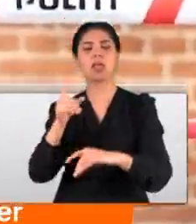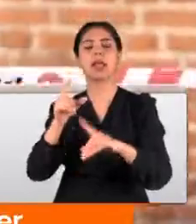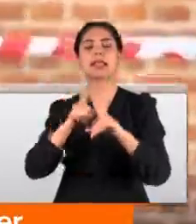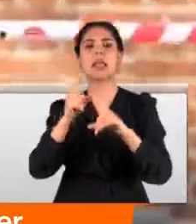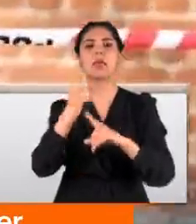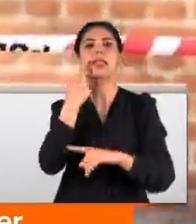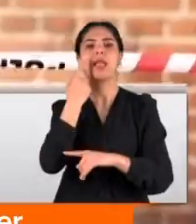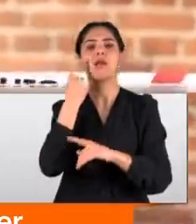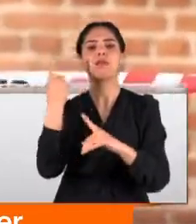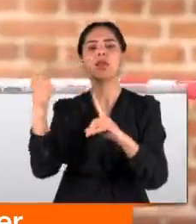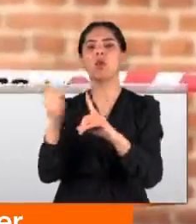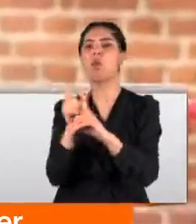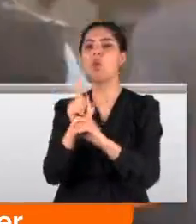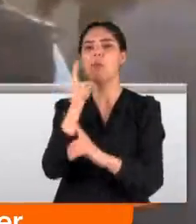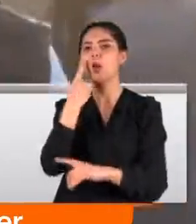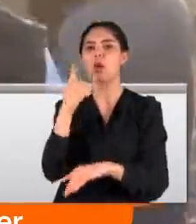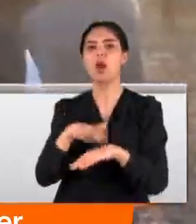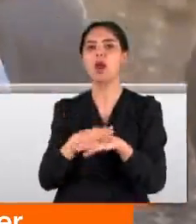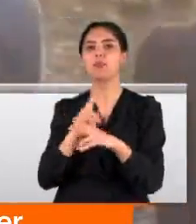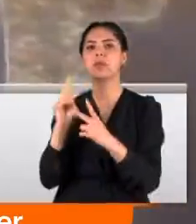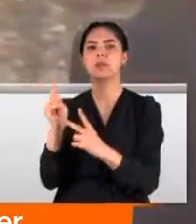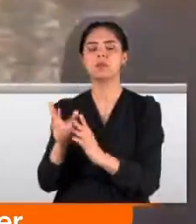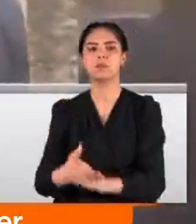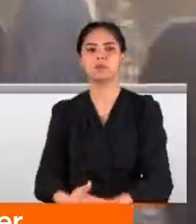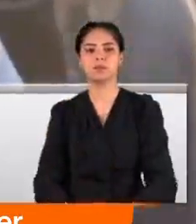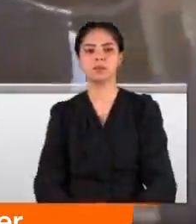Devleti'nin koruması altında gerçekleştirdi.